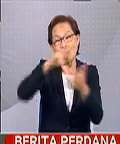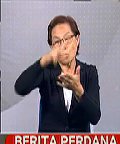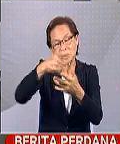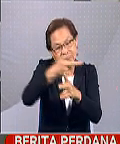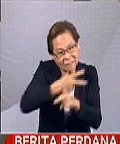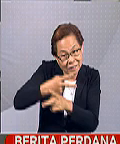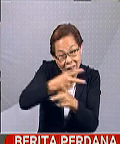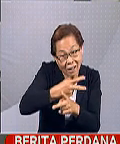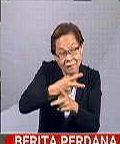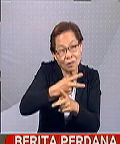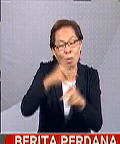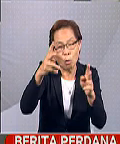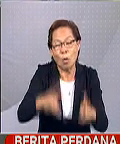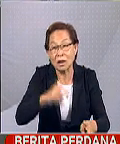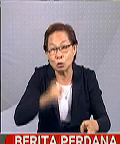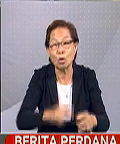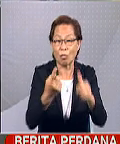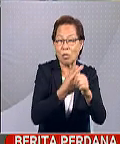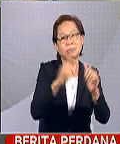jagaan penjagaan warga emas.